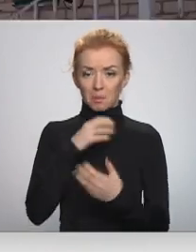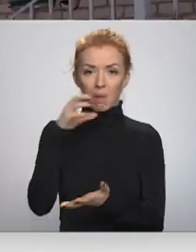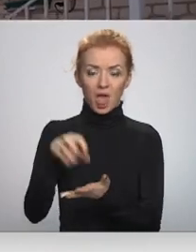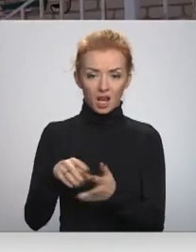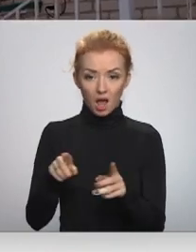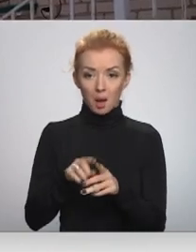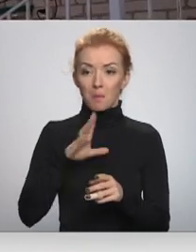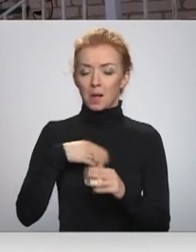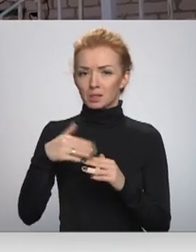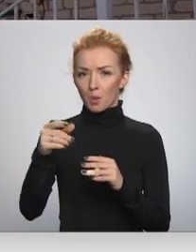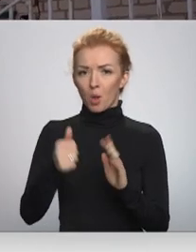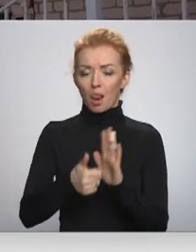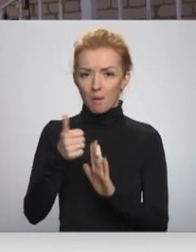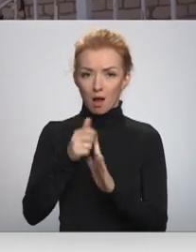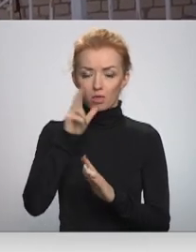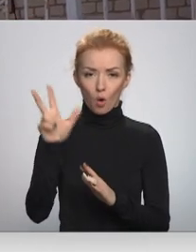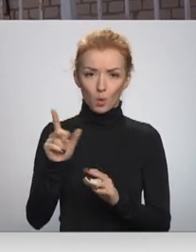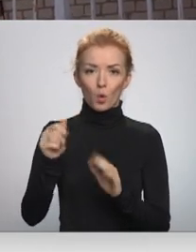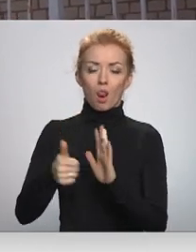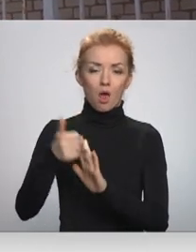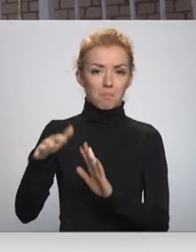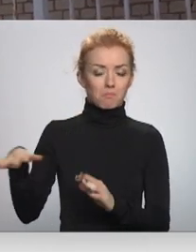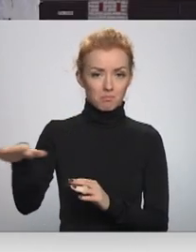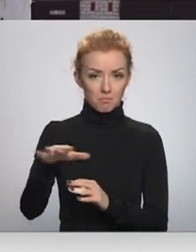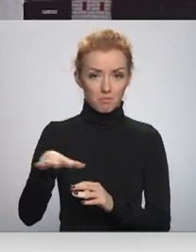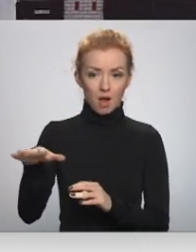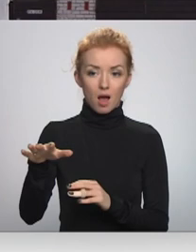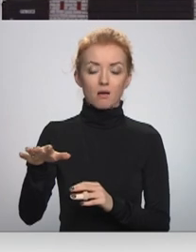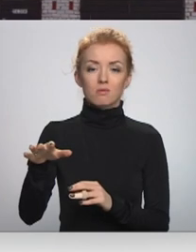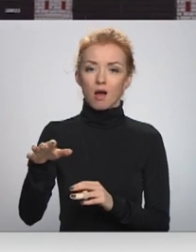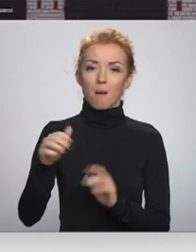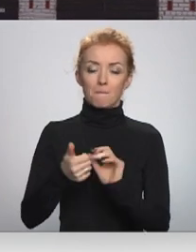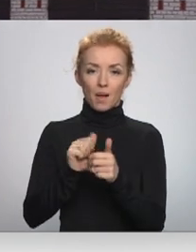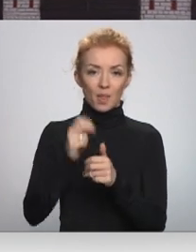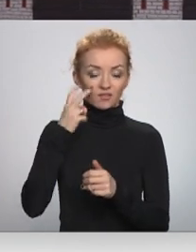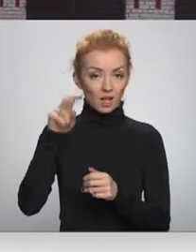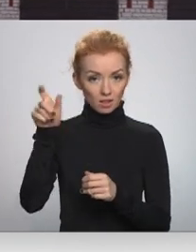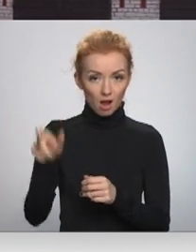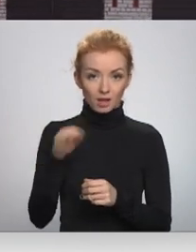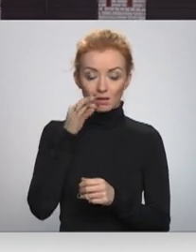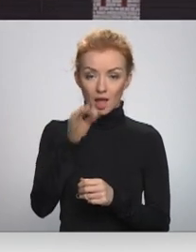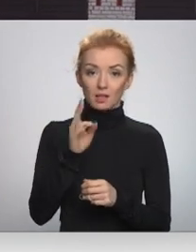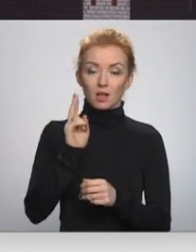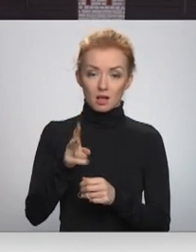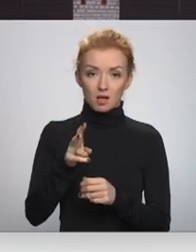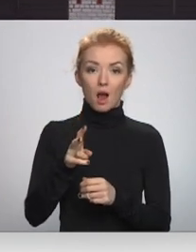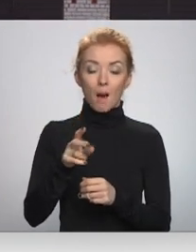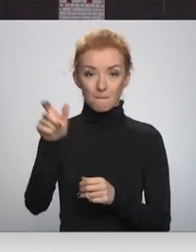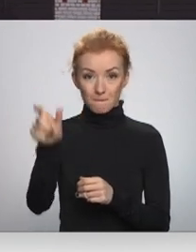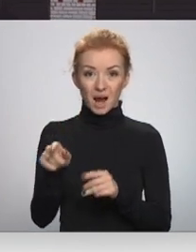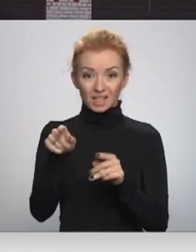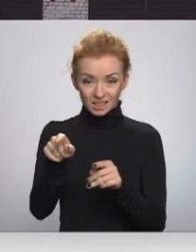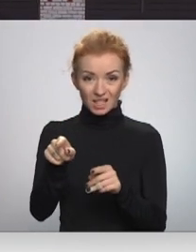tam labāks, Daugavpili vēl labāks. Maiņas vecākais teica, ka līdz pacientam kolēģi gājuši 3